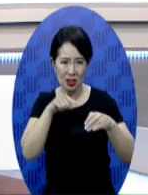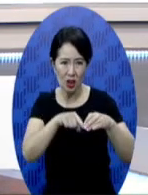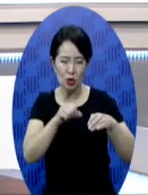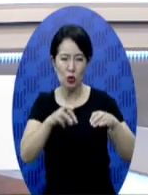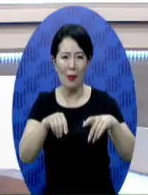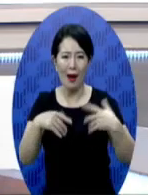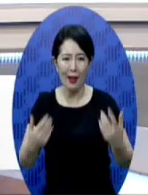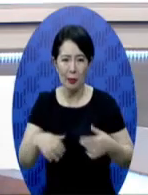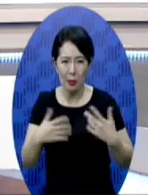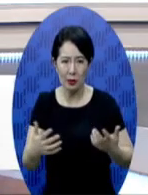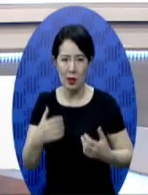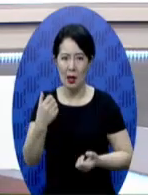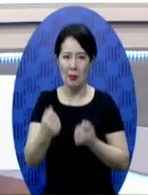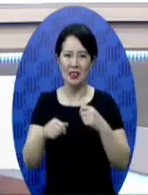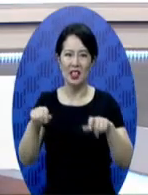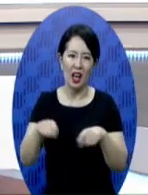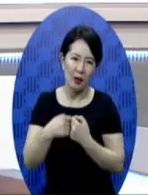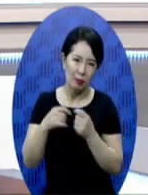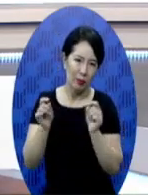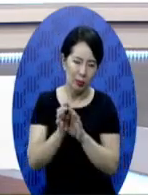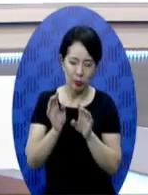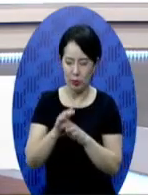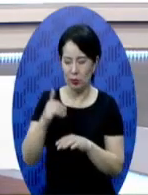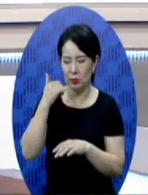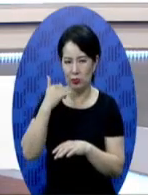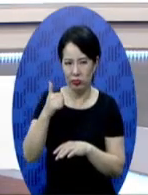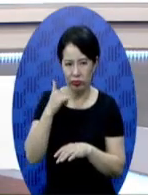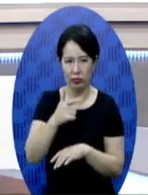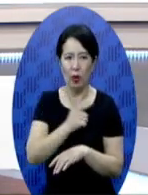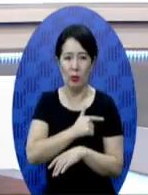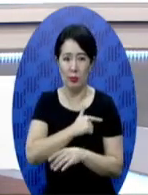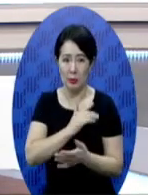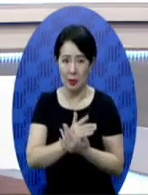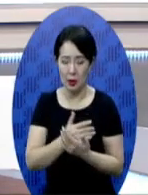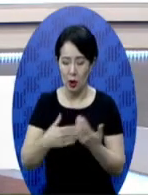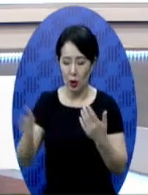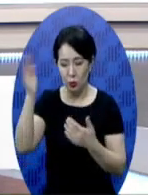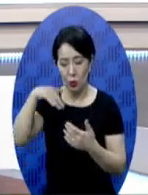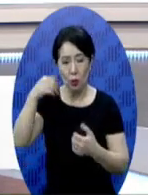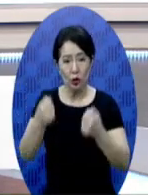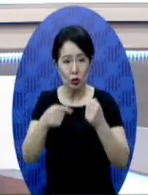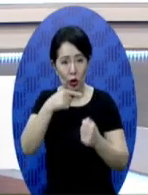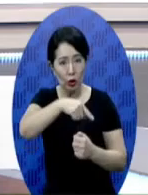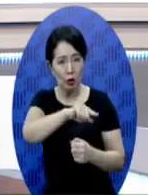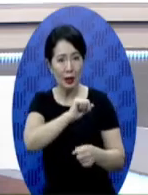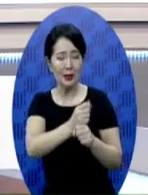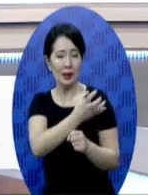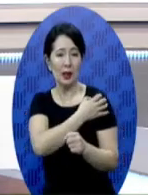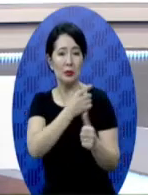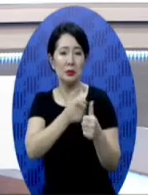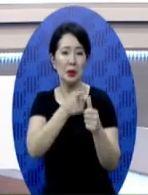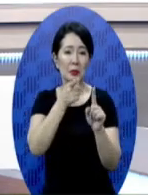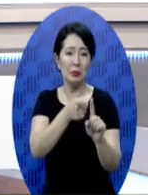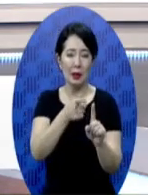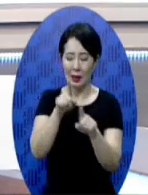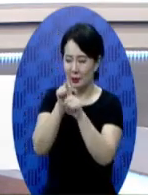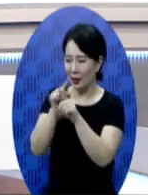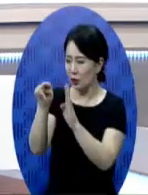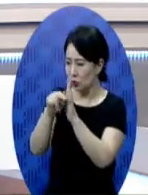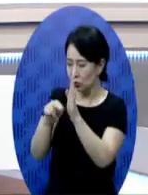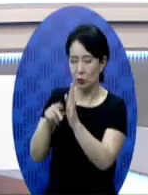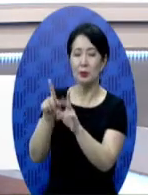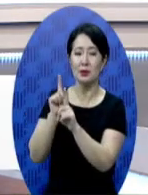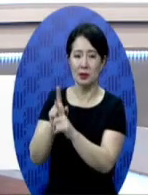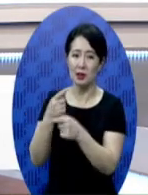зүйлээ алдаж, тээврийн хэрэгслийн гэмтээсэн гэх дуудлага өгчээ. Тиймээс дуудлагын жолооч нарт тооцох хариуцлага, дагаж мөрдөх журам зэрэг одоо хэрэгжүүлэх шаардлагатай